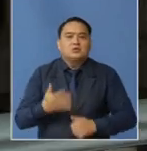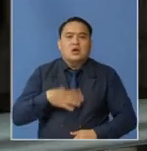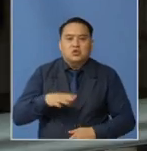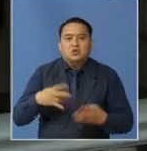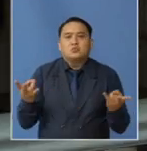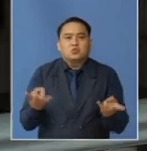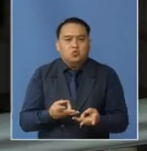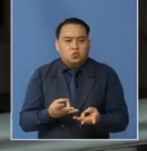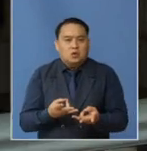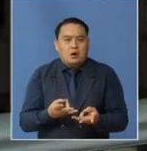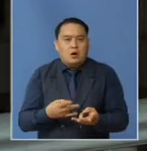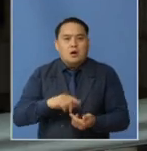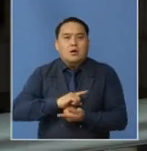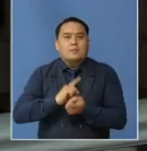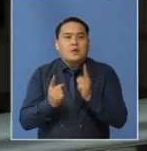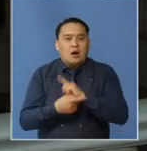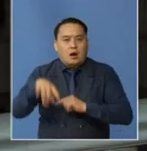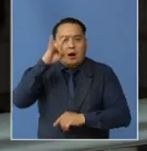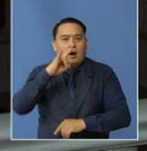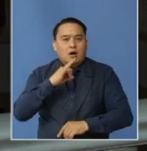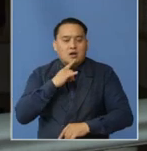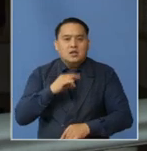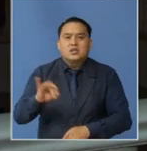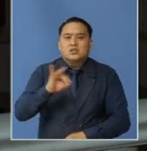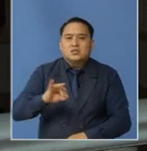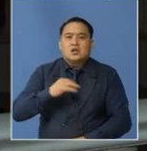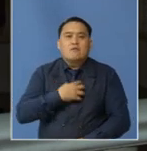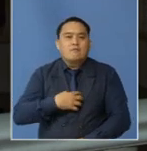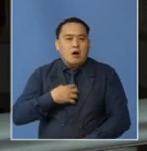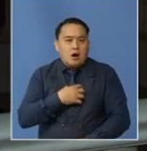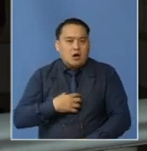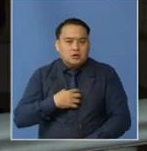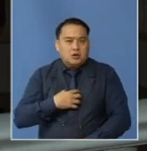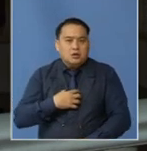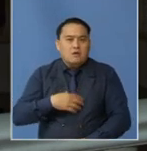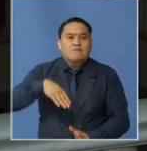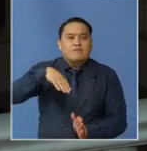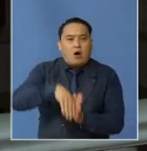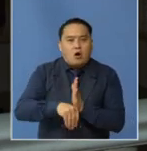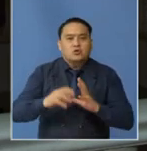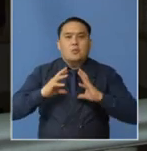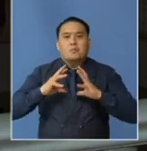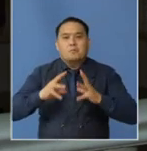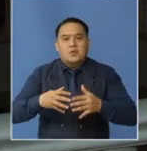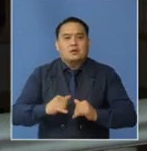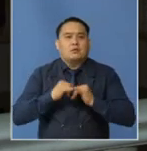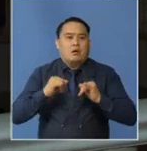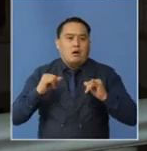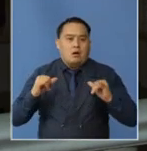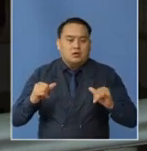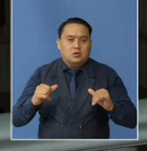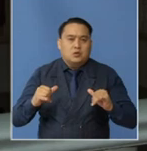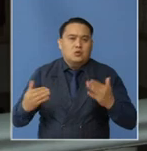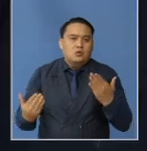нужно. Переход казахского языка на латинскую графику имеет историческое значение. Это вхождение в мир прогресса, в мир